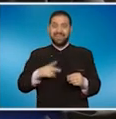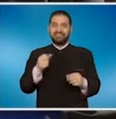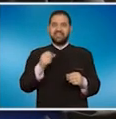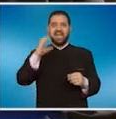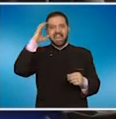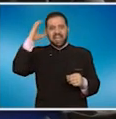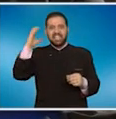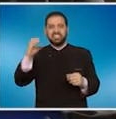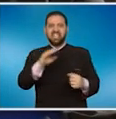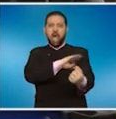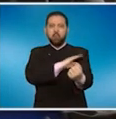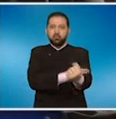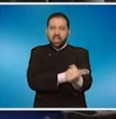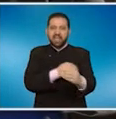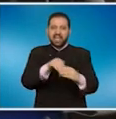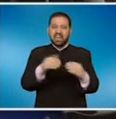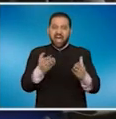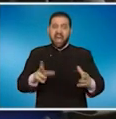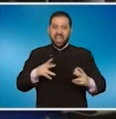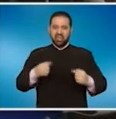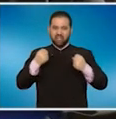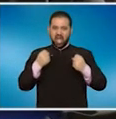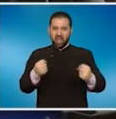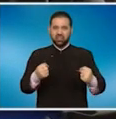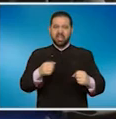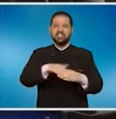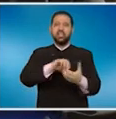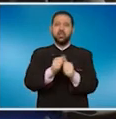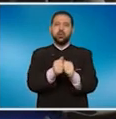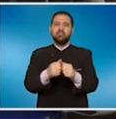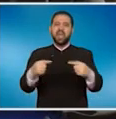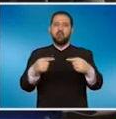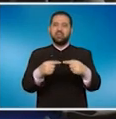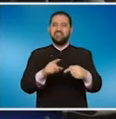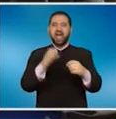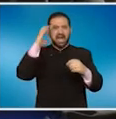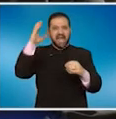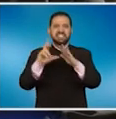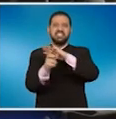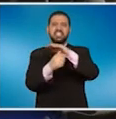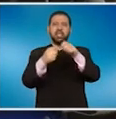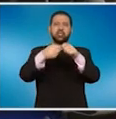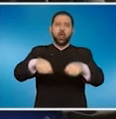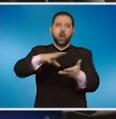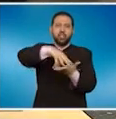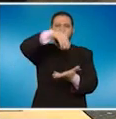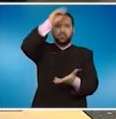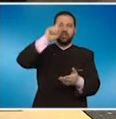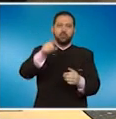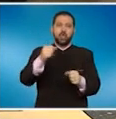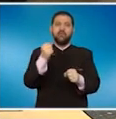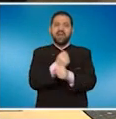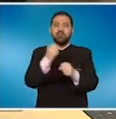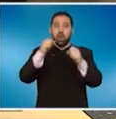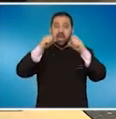este credința aceea în care ești angajat fără niciun fel de îndoială. Este credința aceea făcătoare